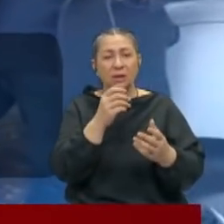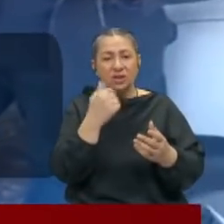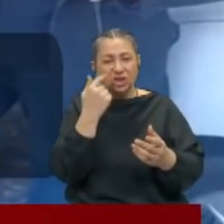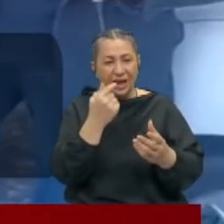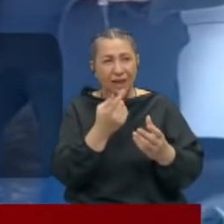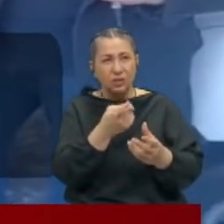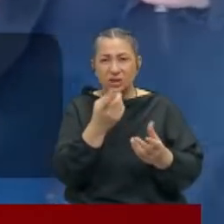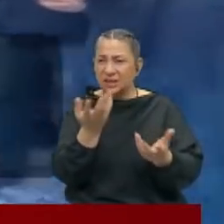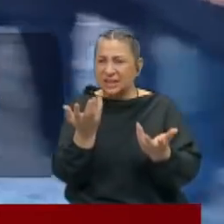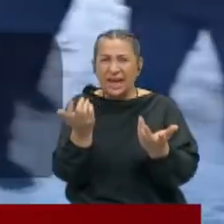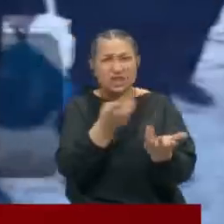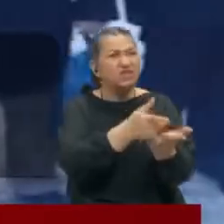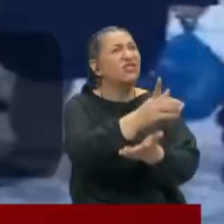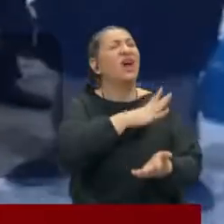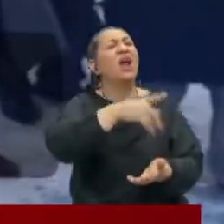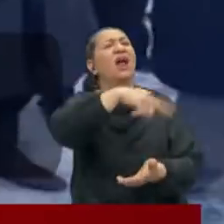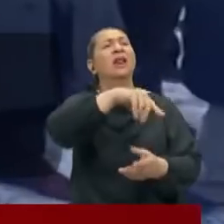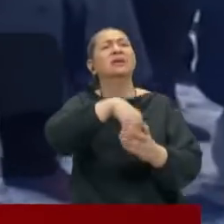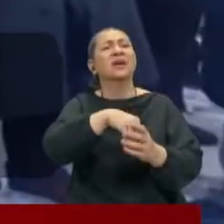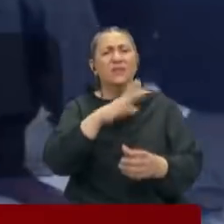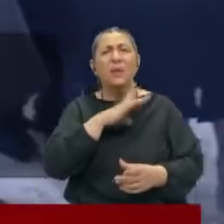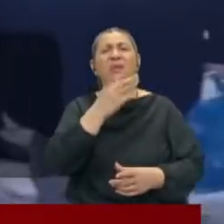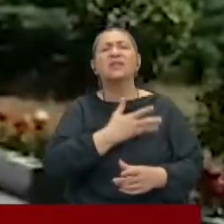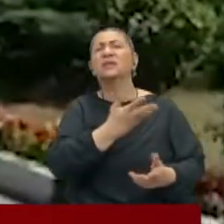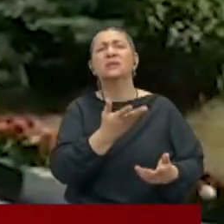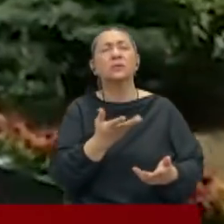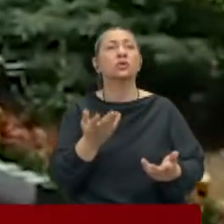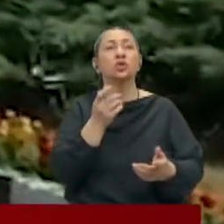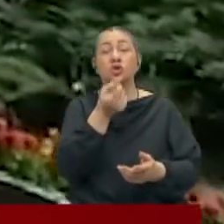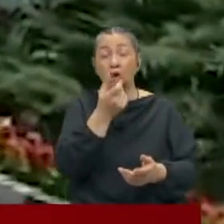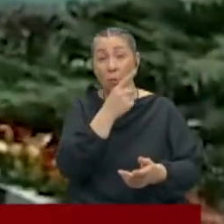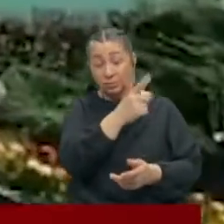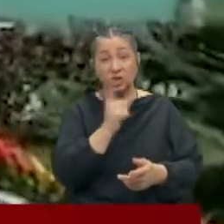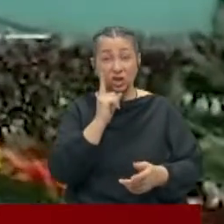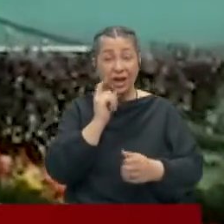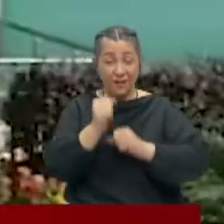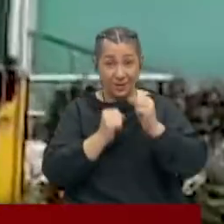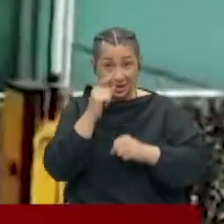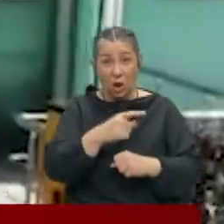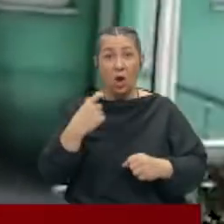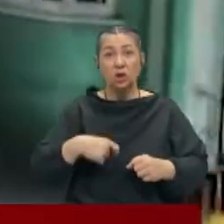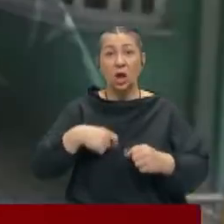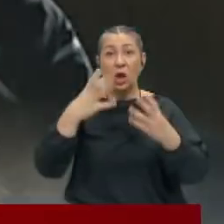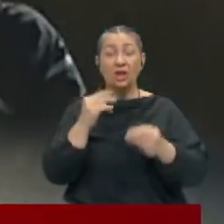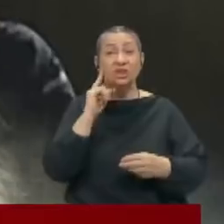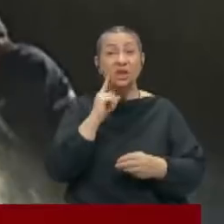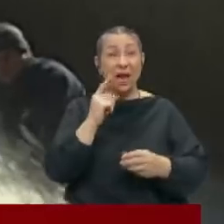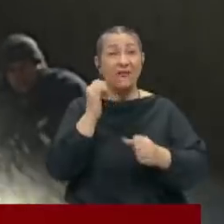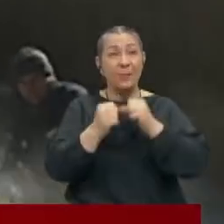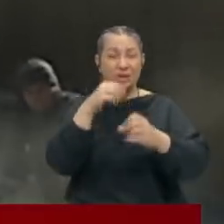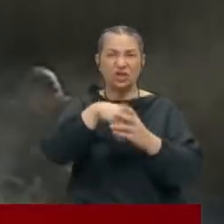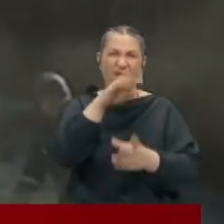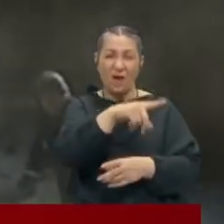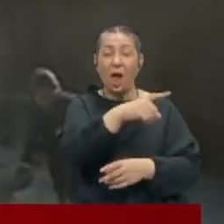çiftçi var aramızda? Allah aşkına var mı ya? Kimse yok. Çorum Şeker Fabrikası özelleştirilen şeker fabrikaları